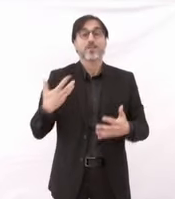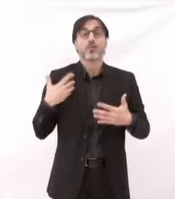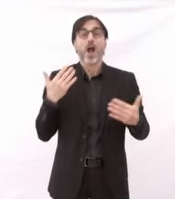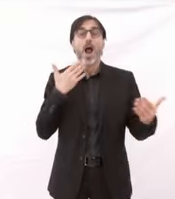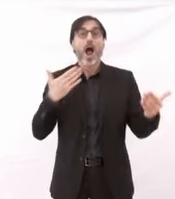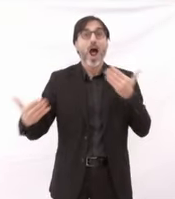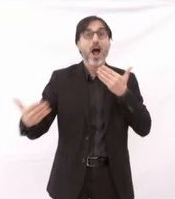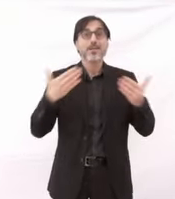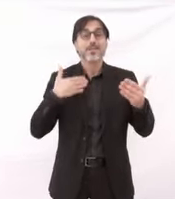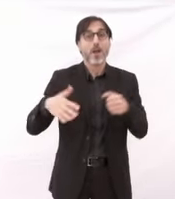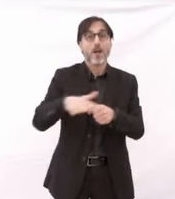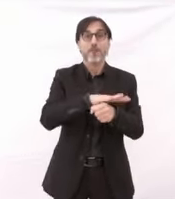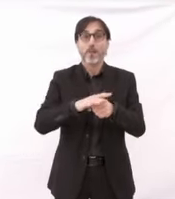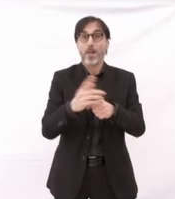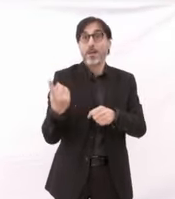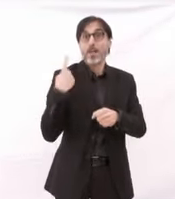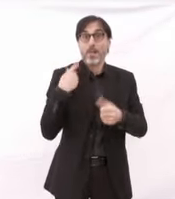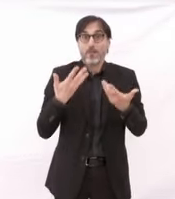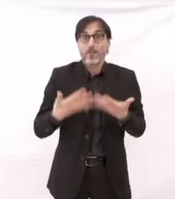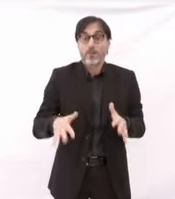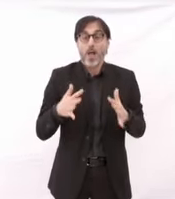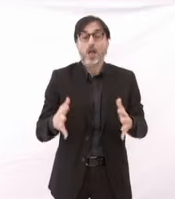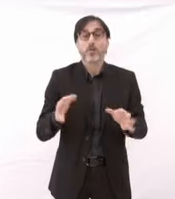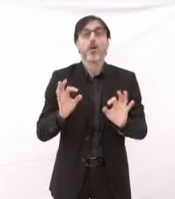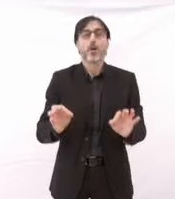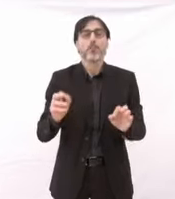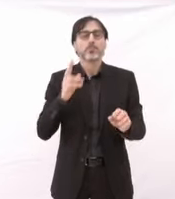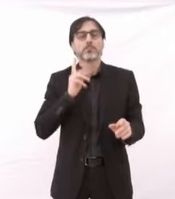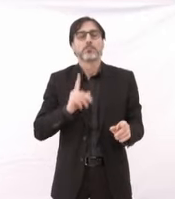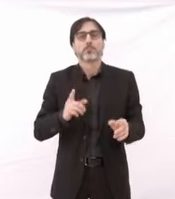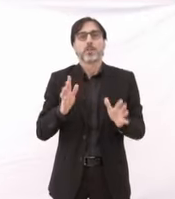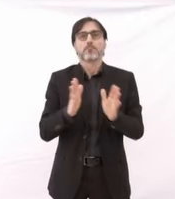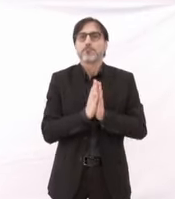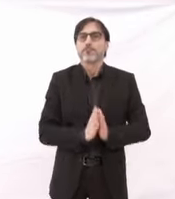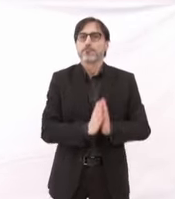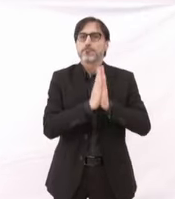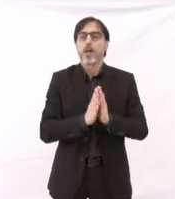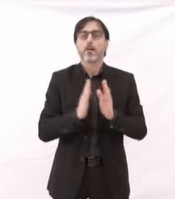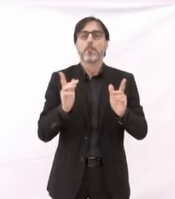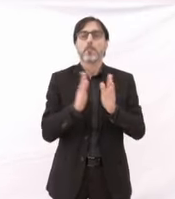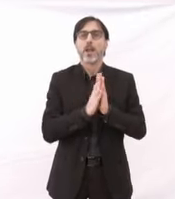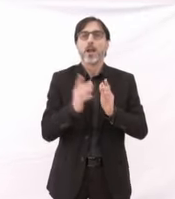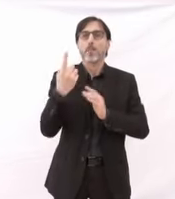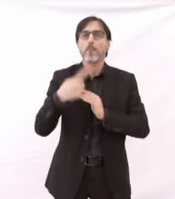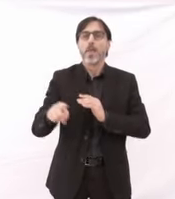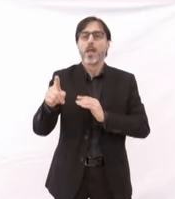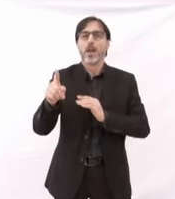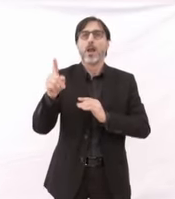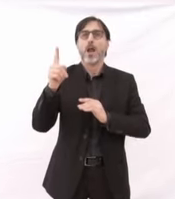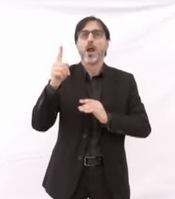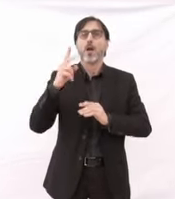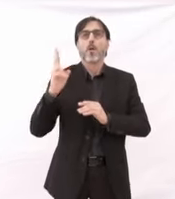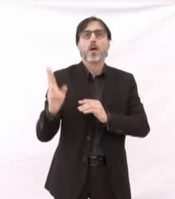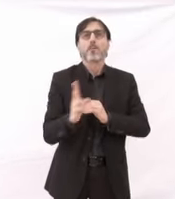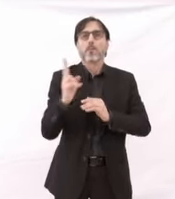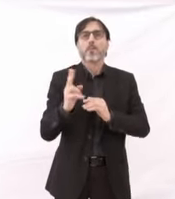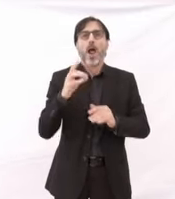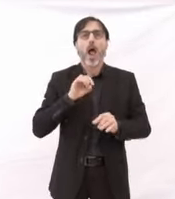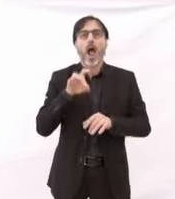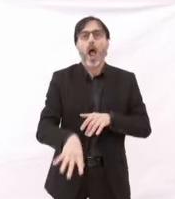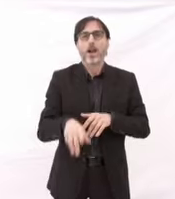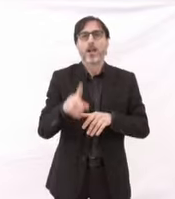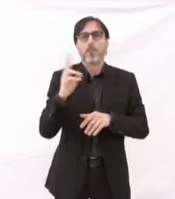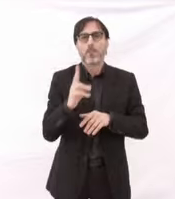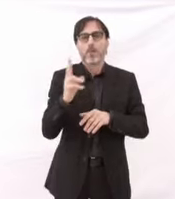l'assemblea dei familiari, a seguito della quale una veglia ecumenica di preghiera in suffragio delle loro anime. Quindi